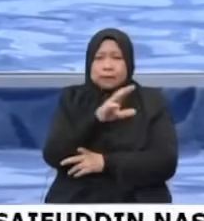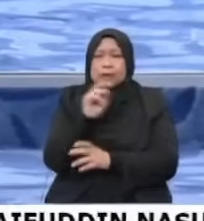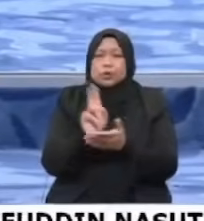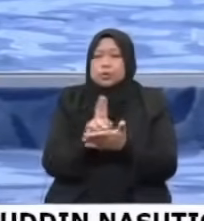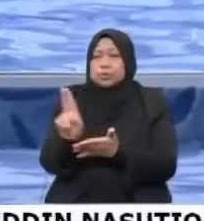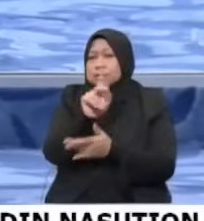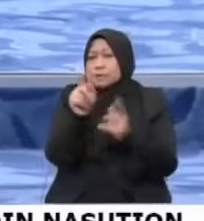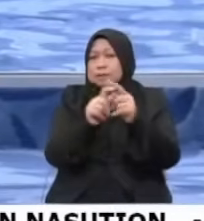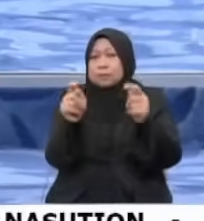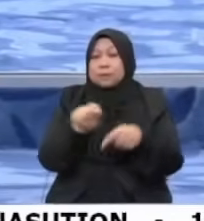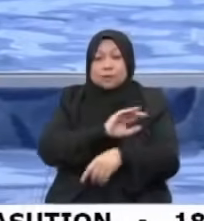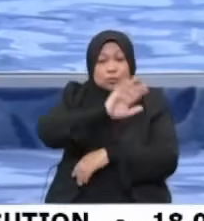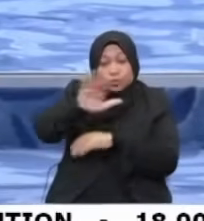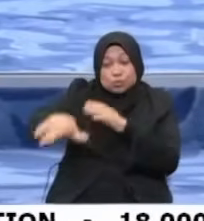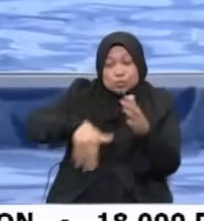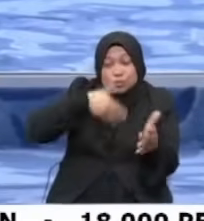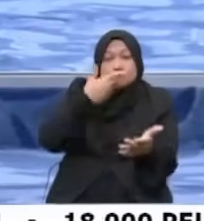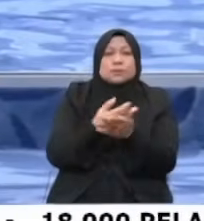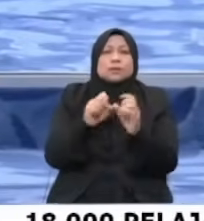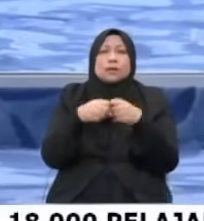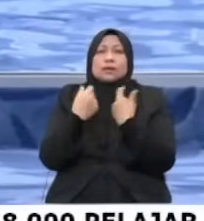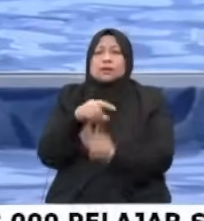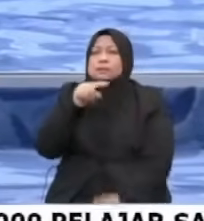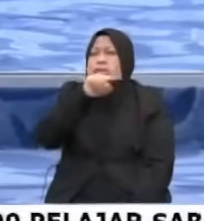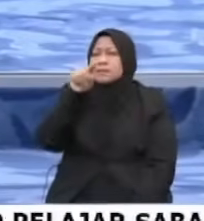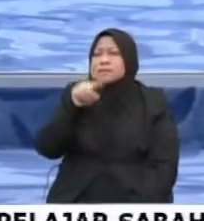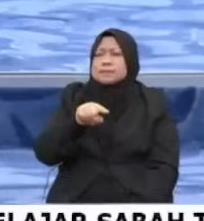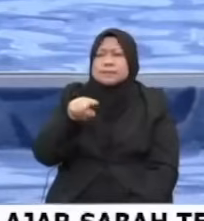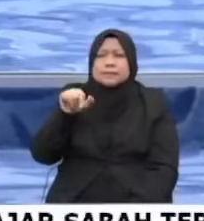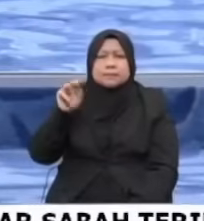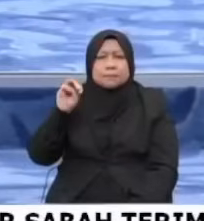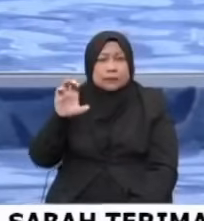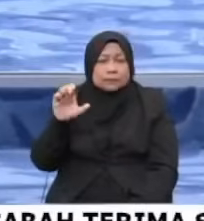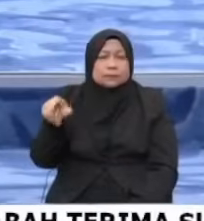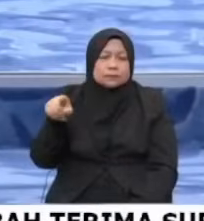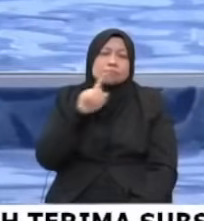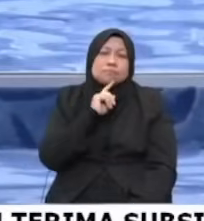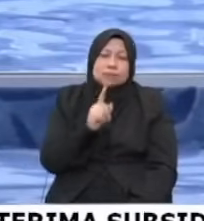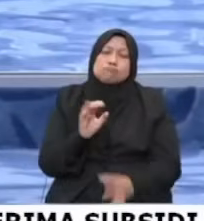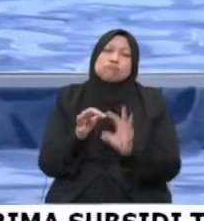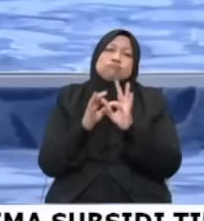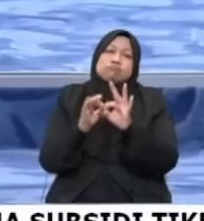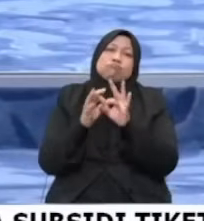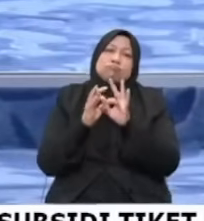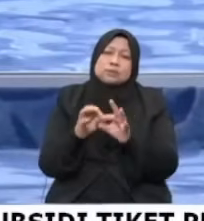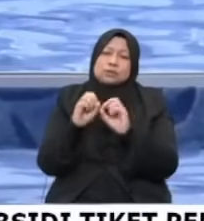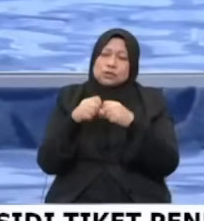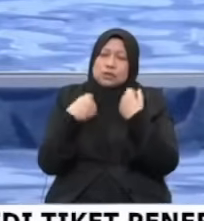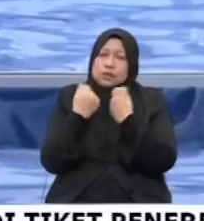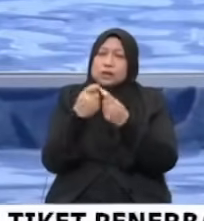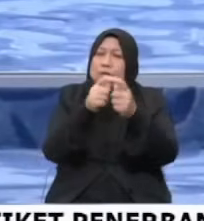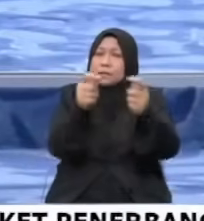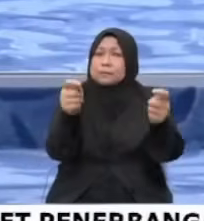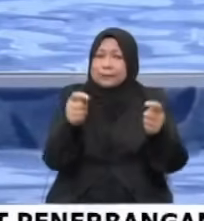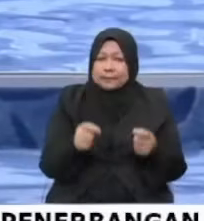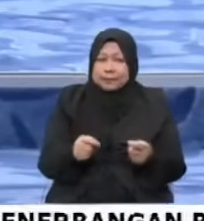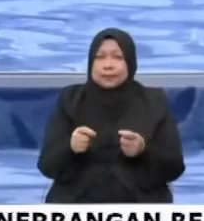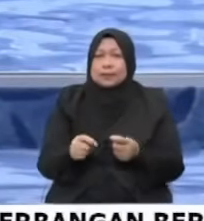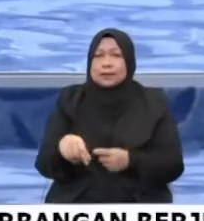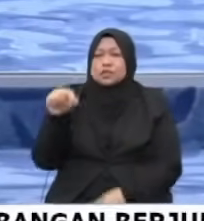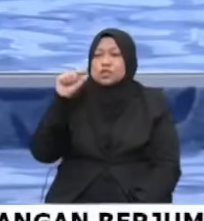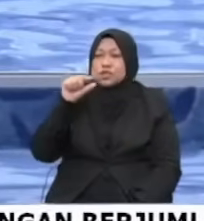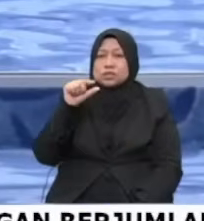tempatan semua Syarikat seperti zimon itu mengadakan kerjasama dengan Syarikat tempatan ya